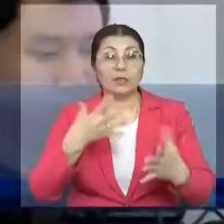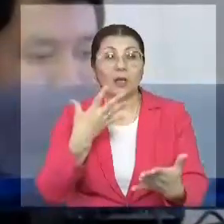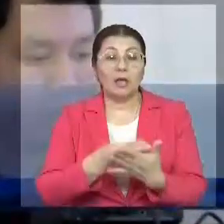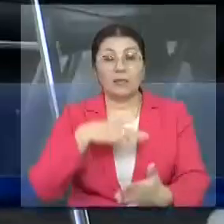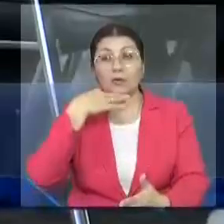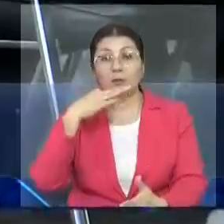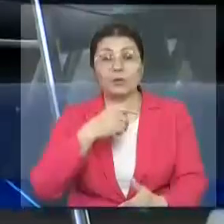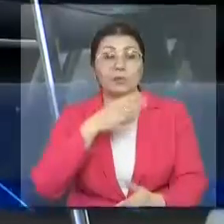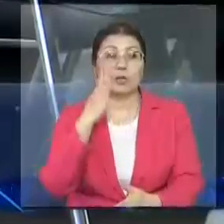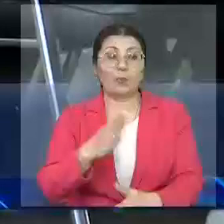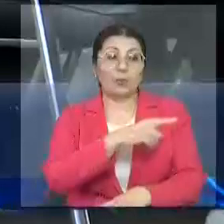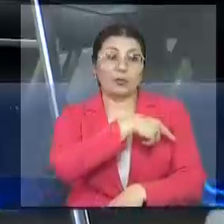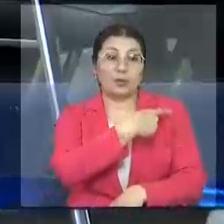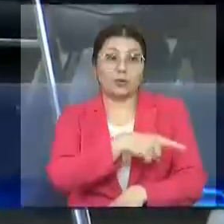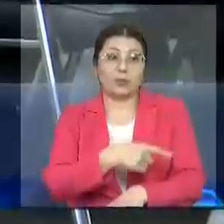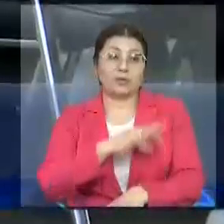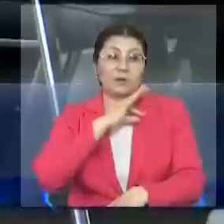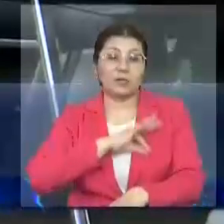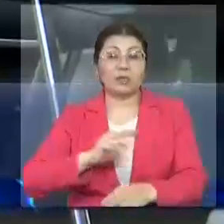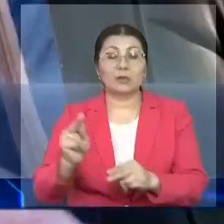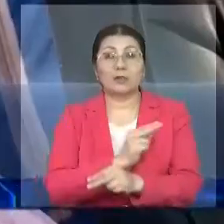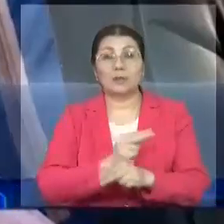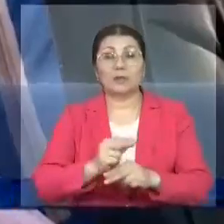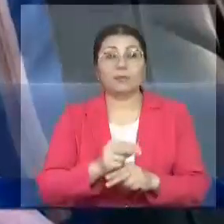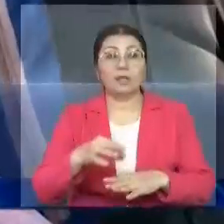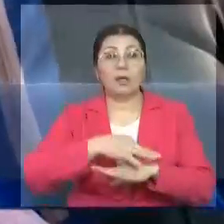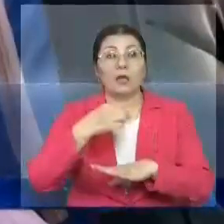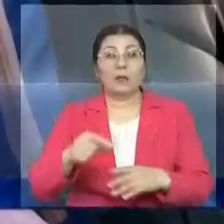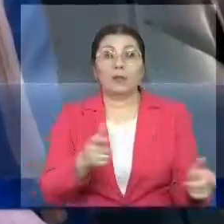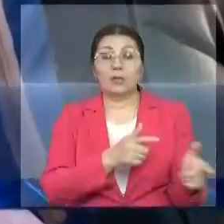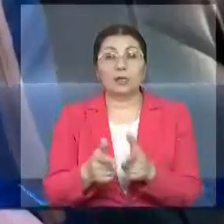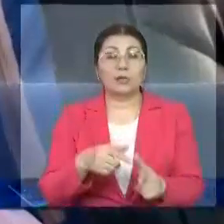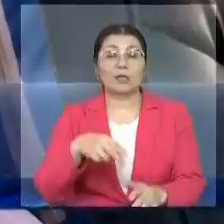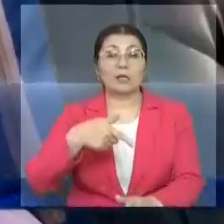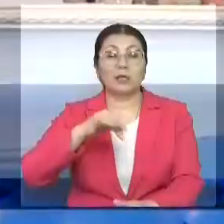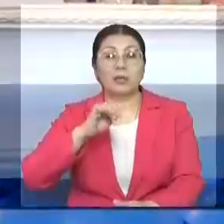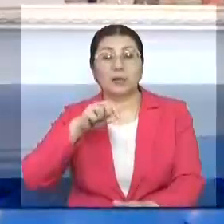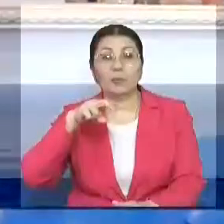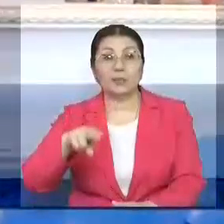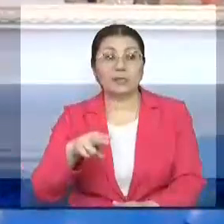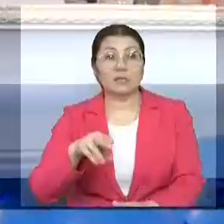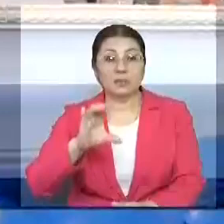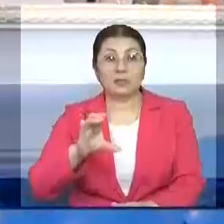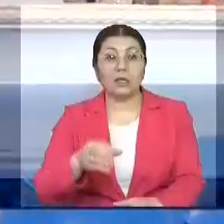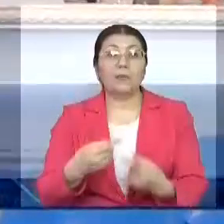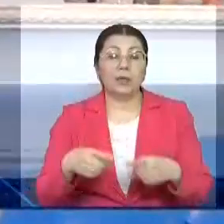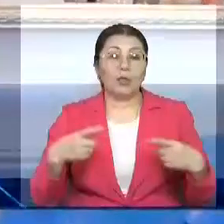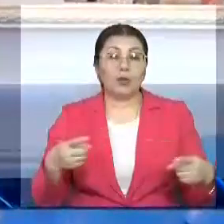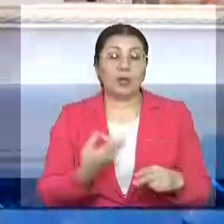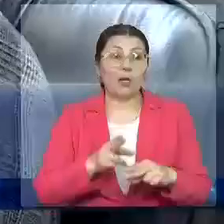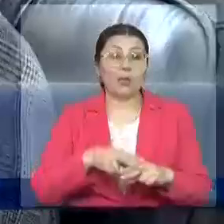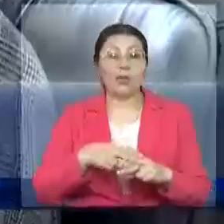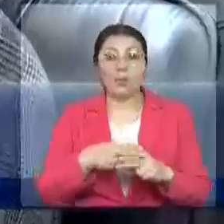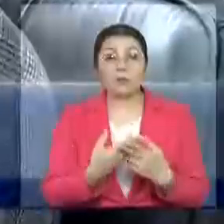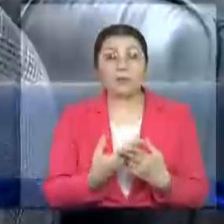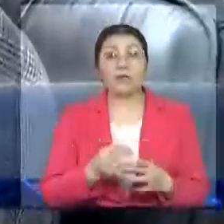Новизну будущие врачи внедряют в традиционные методы лечения пациентов. Изготовление гипсов, травматологии, передавая диагностику в гинекологии. Об этом и